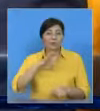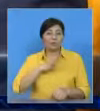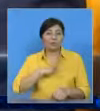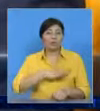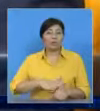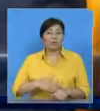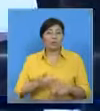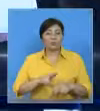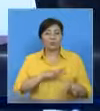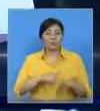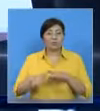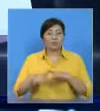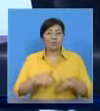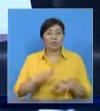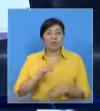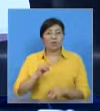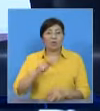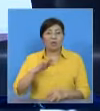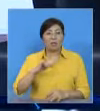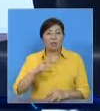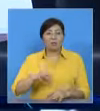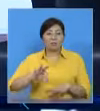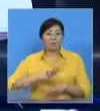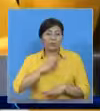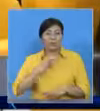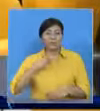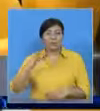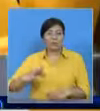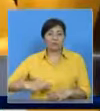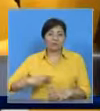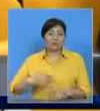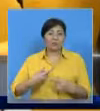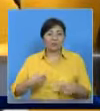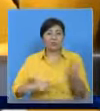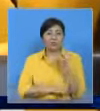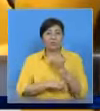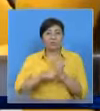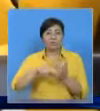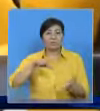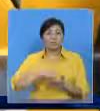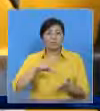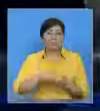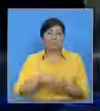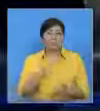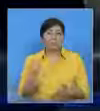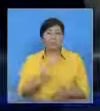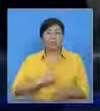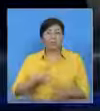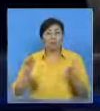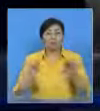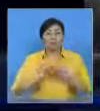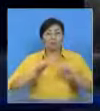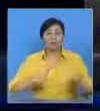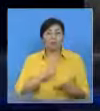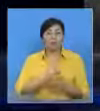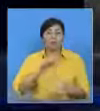шараға Бақтығали Жазықовтың жары Света Тәжібекова, ұлы Мұңалбек Жазықов және әріптестері қатысты. Алдымен аудандық музейде бас дәрігер